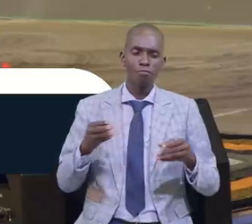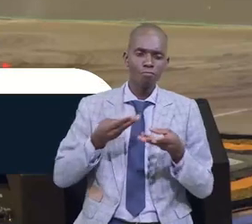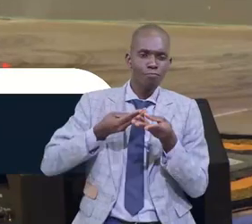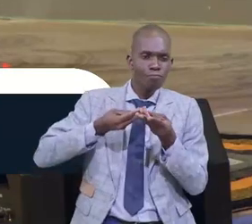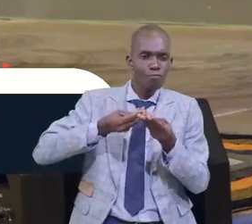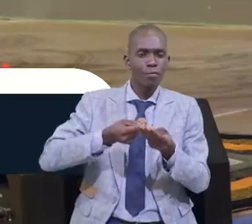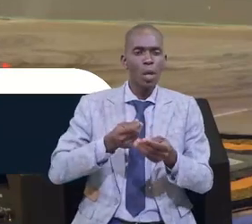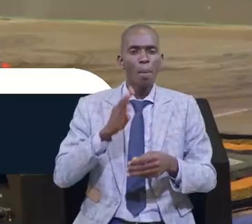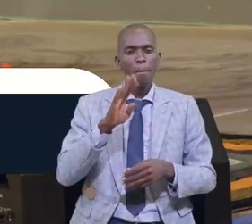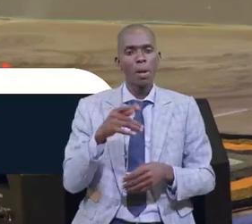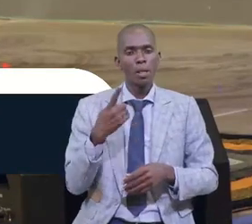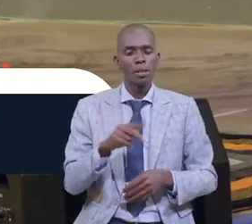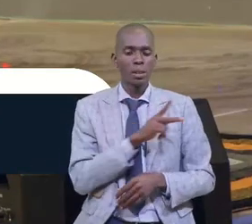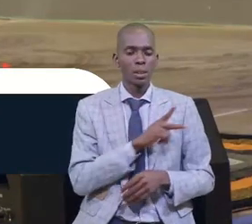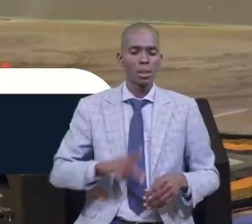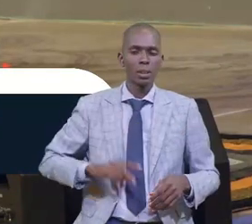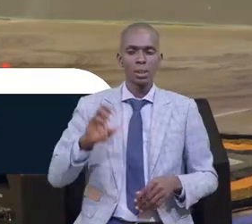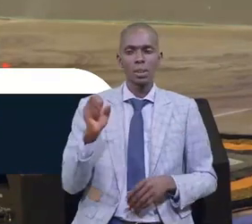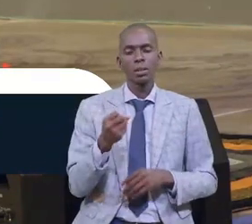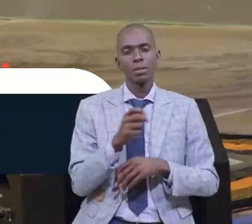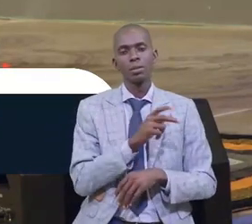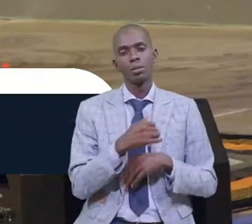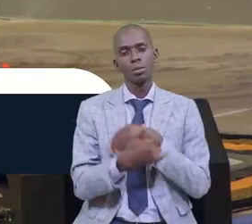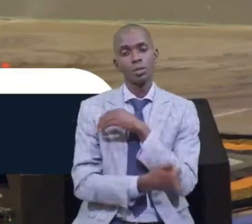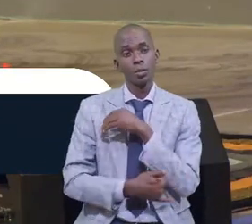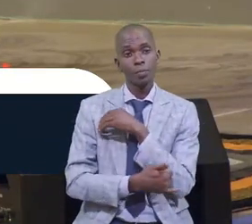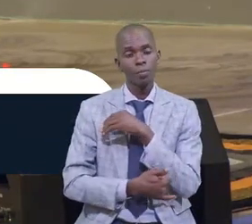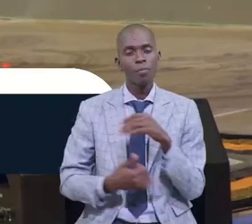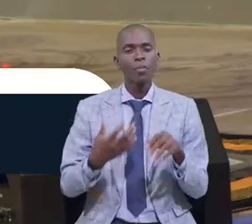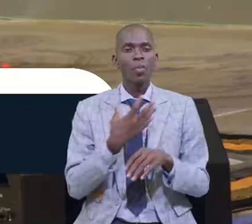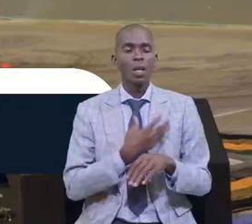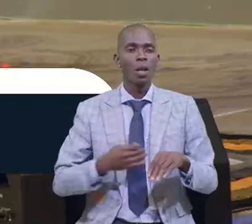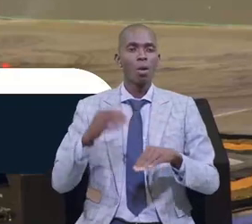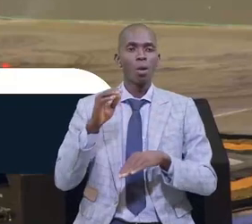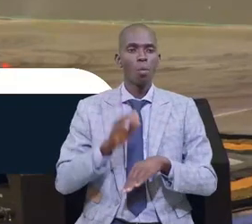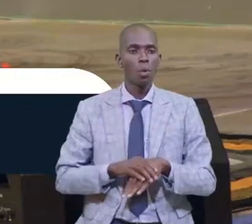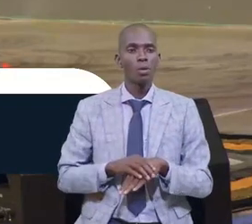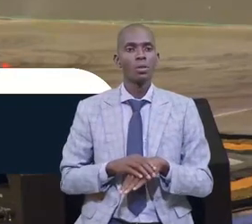tirait sa subsistance de celui du roi.